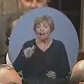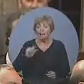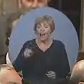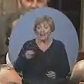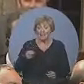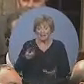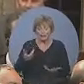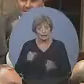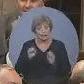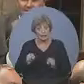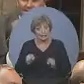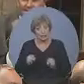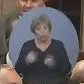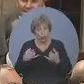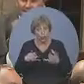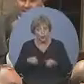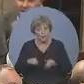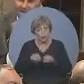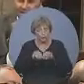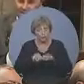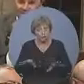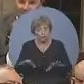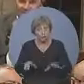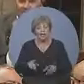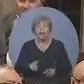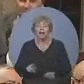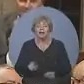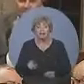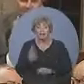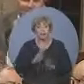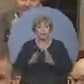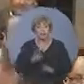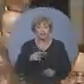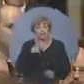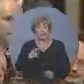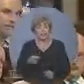où exactement la production d'Anthrax a été jetée dans le Saint-Laurent?